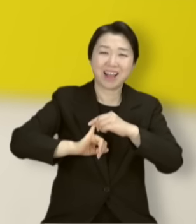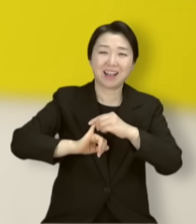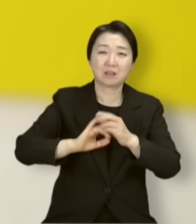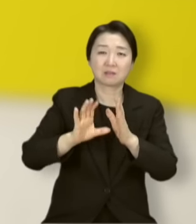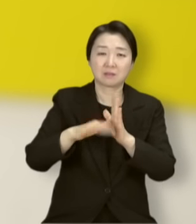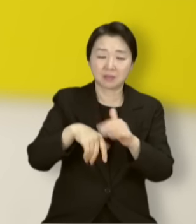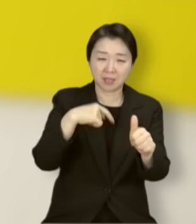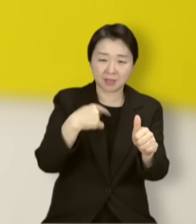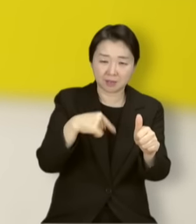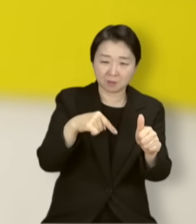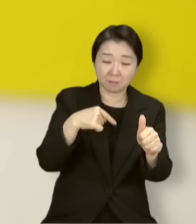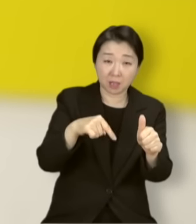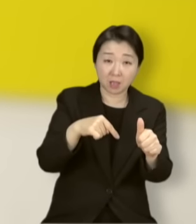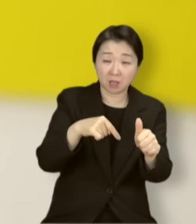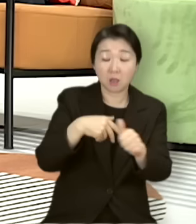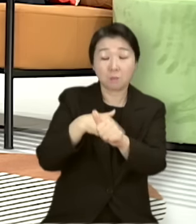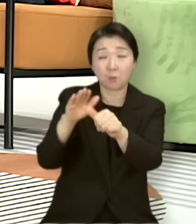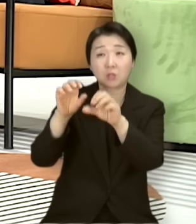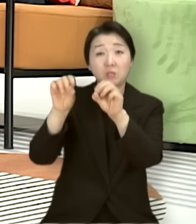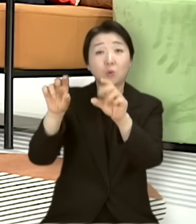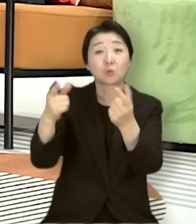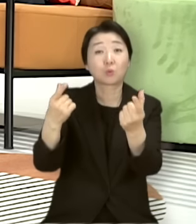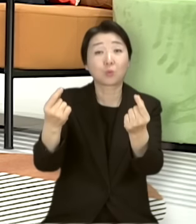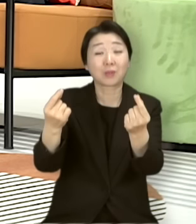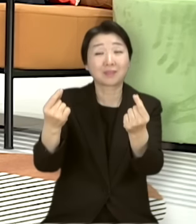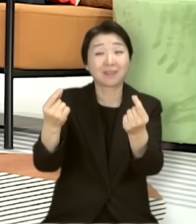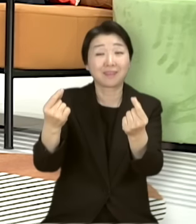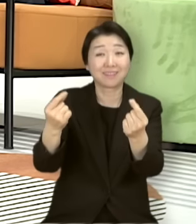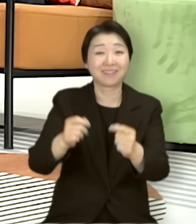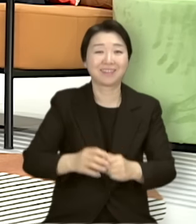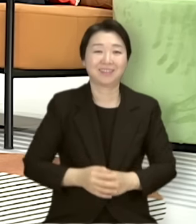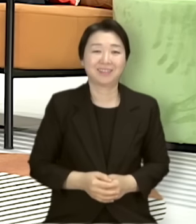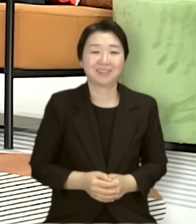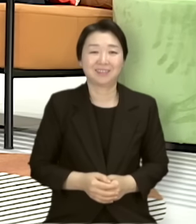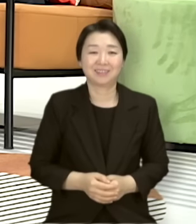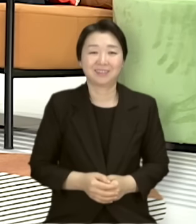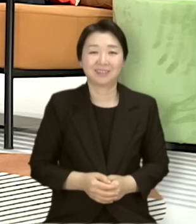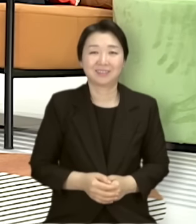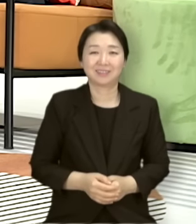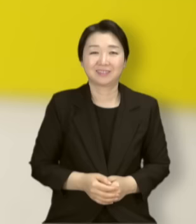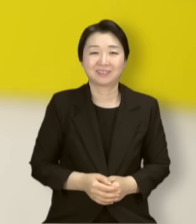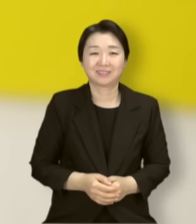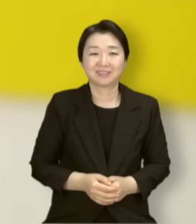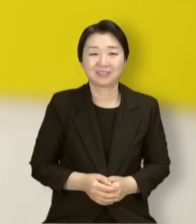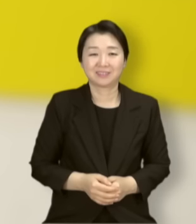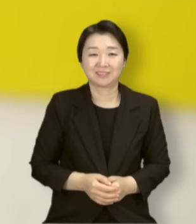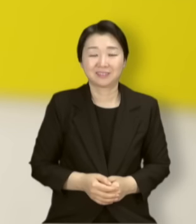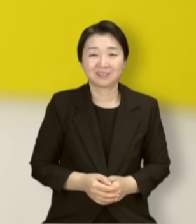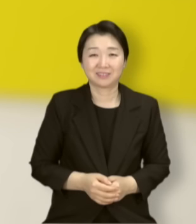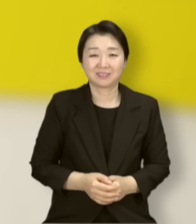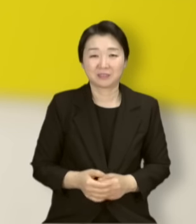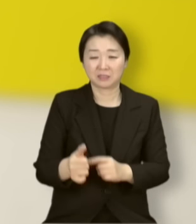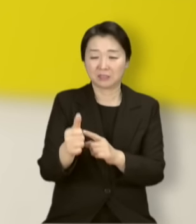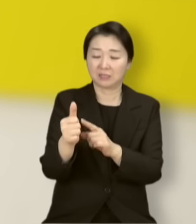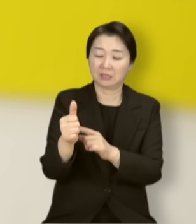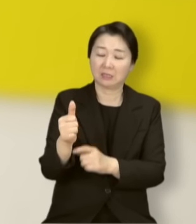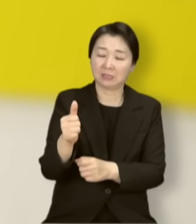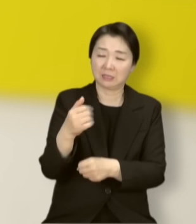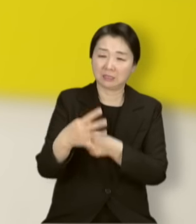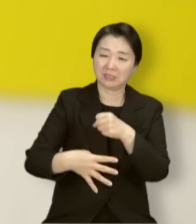선교 아니냐 네. 큰소리 쳤거든요. 네. 근데 막상 그 친구 4년 가르치는 건 아주